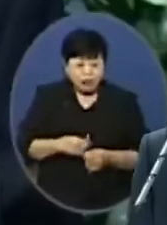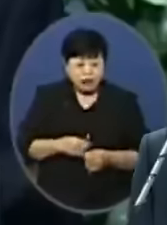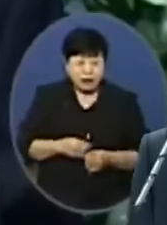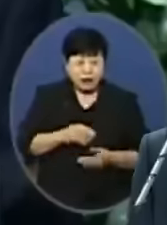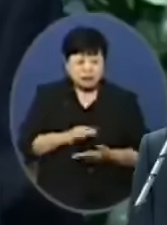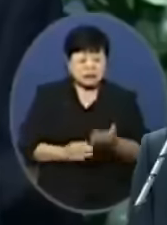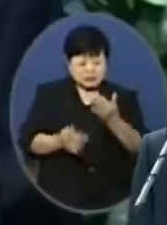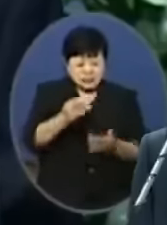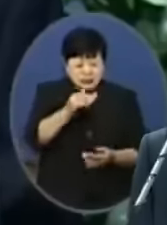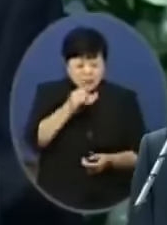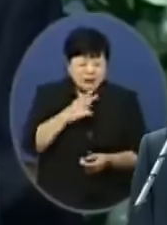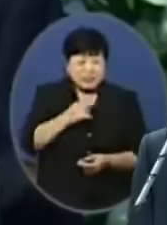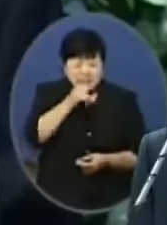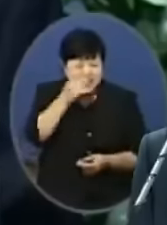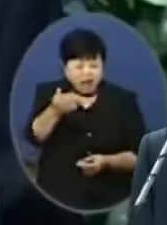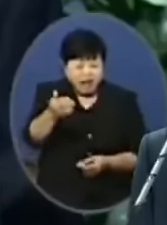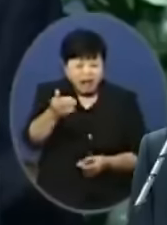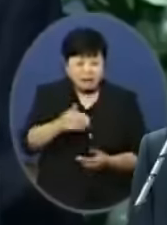사랑하고 삽니까?